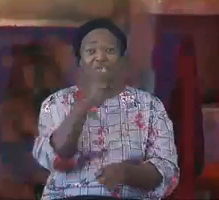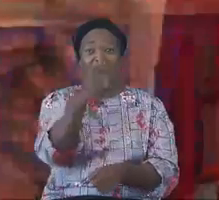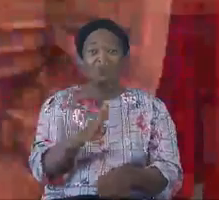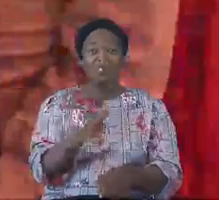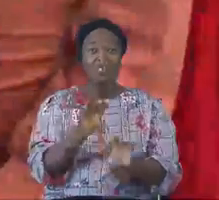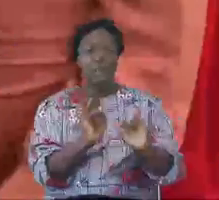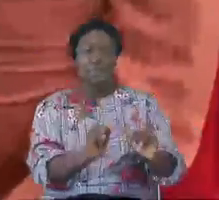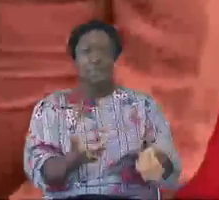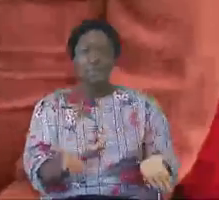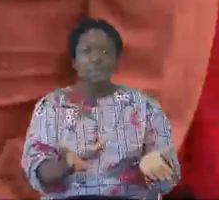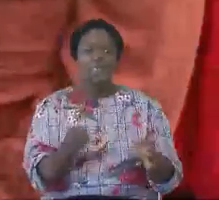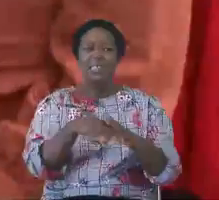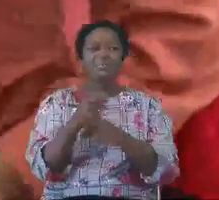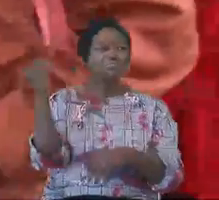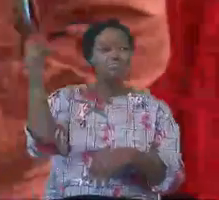Je ne peux pas imaginer